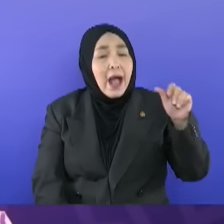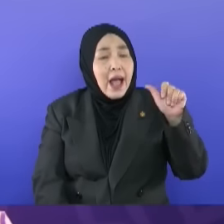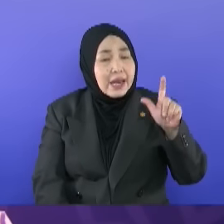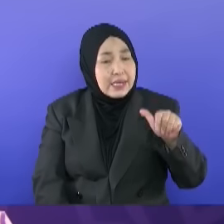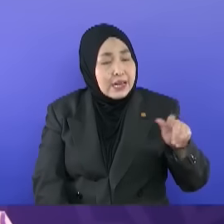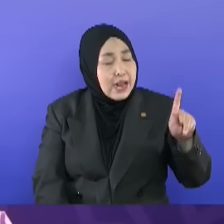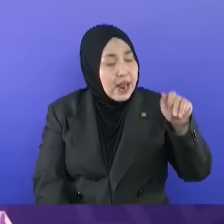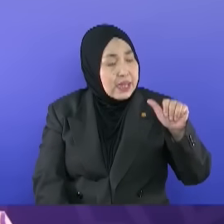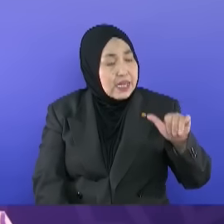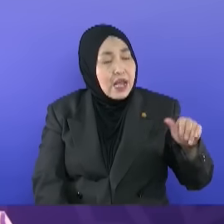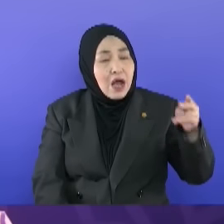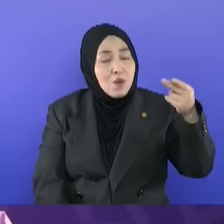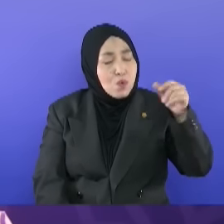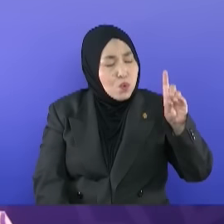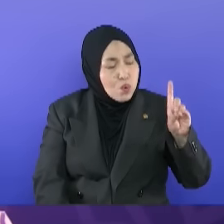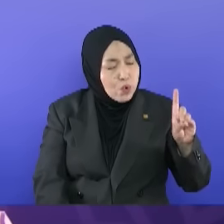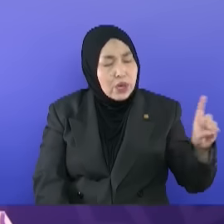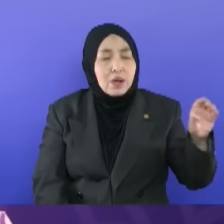yahudal